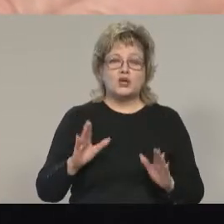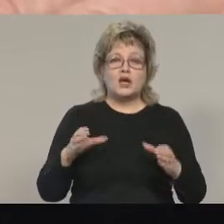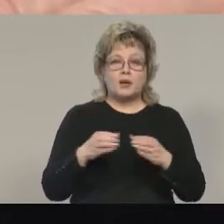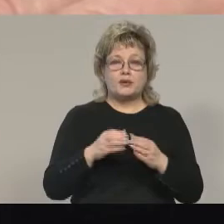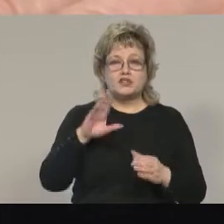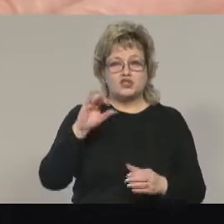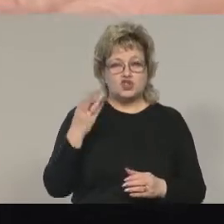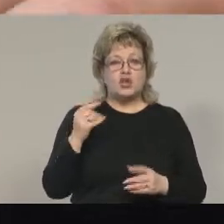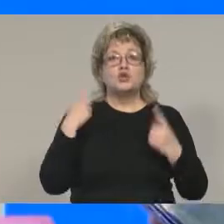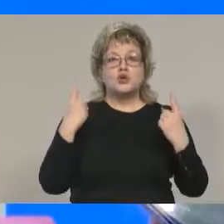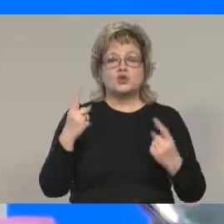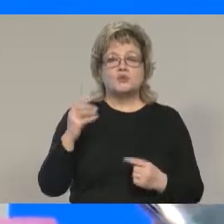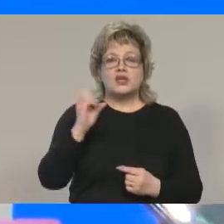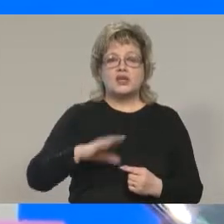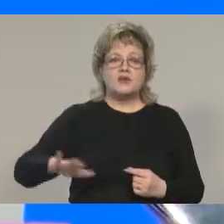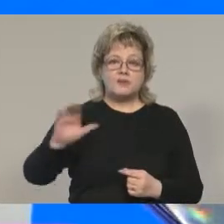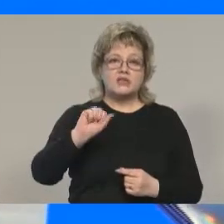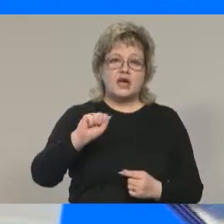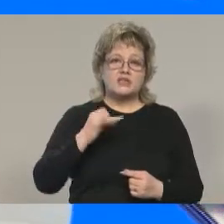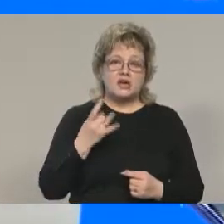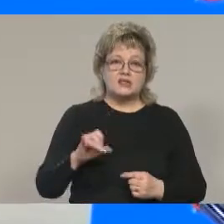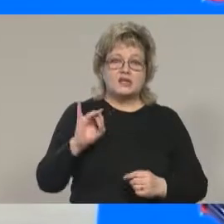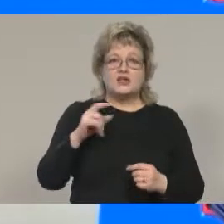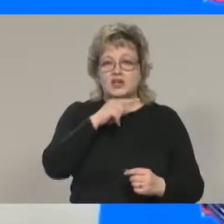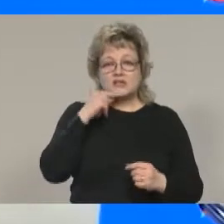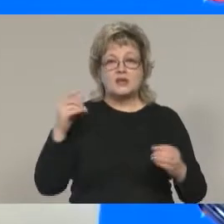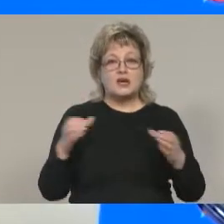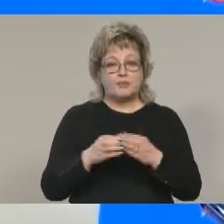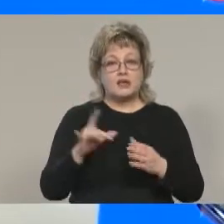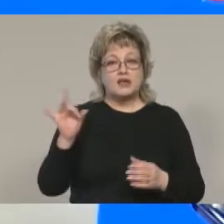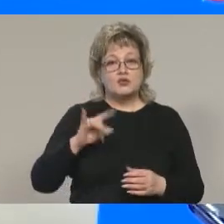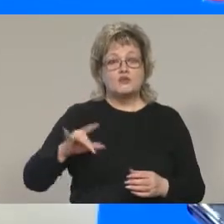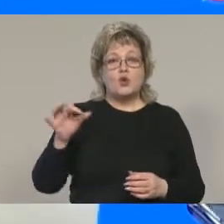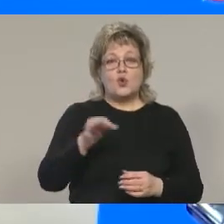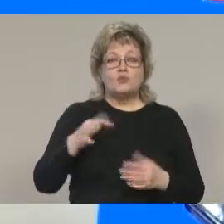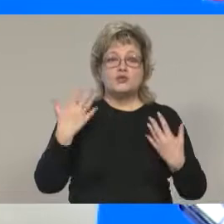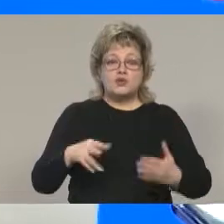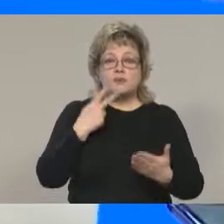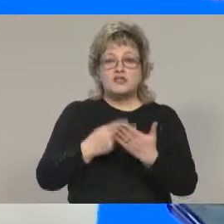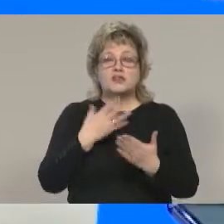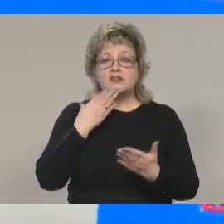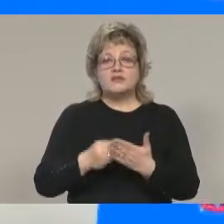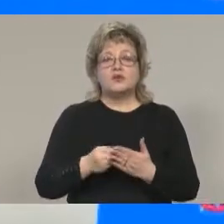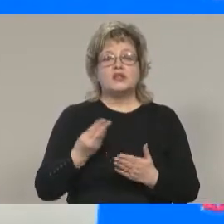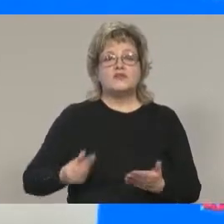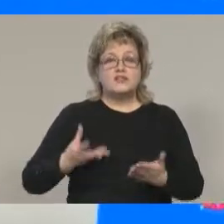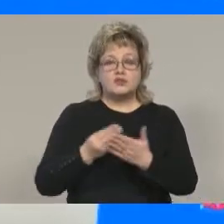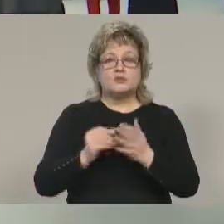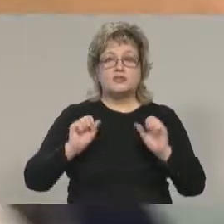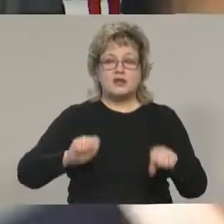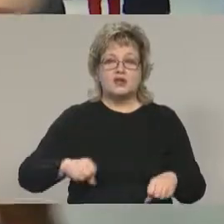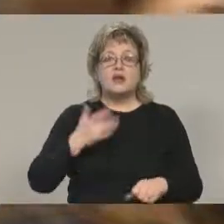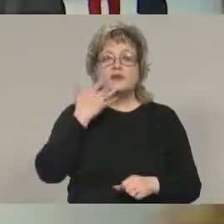корпорации США, но и крупные европейские, азиатские и российские компании. Ростовская область уже презентовала свой инвестиционный потенциал